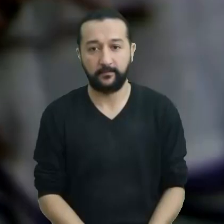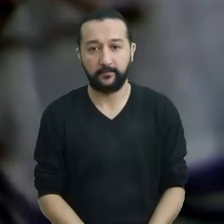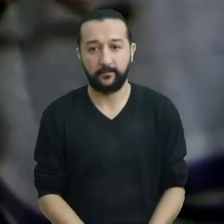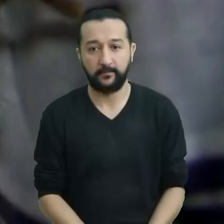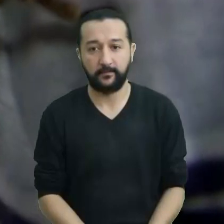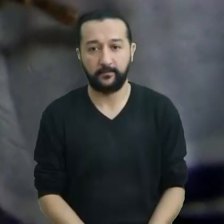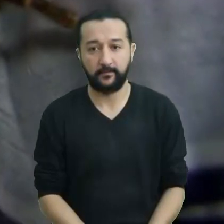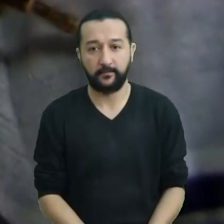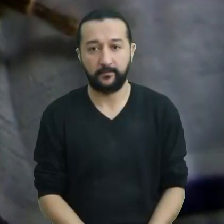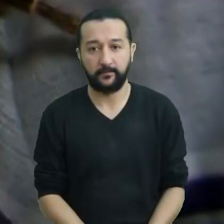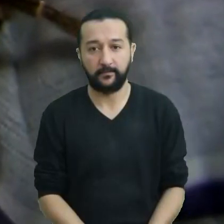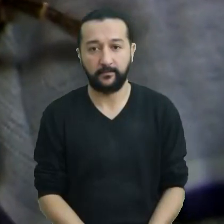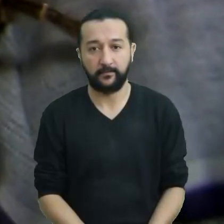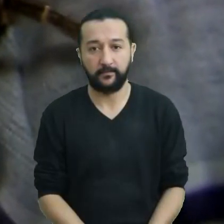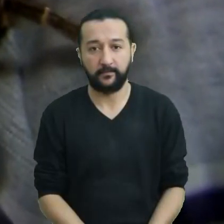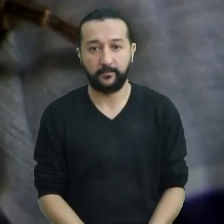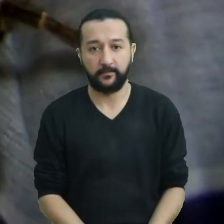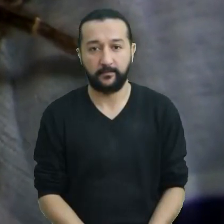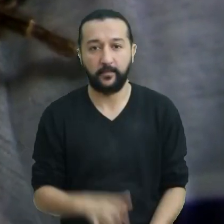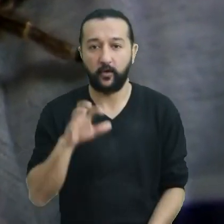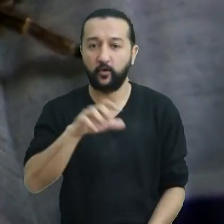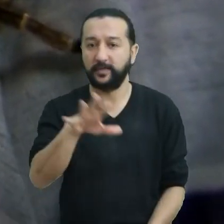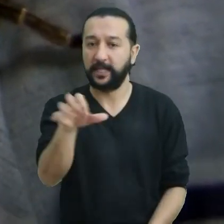Temkinli adımlarla Şükrü'nün üzerine yürüyor.